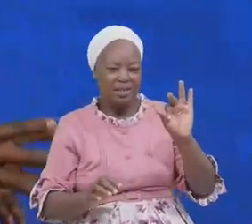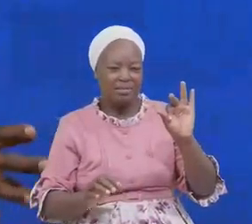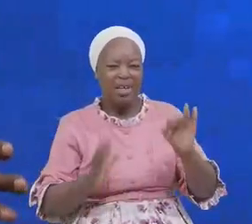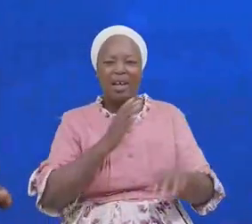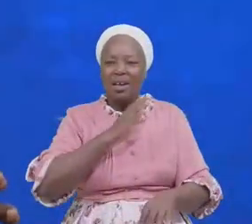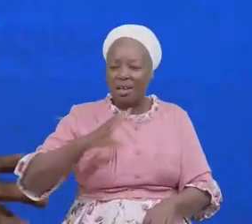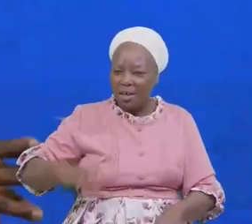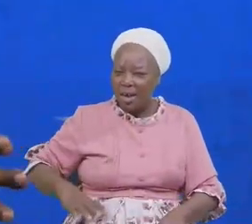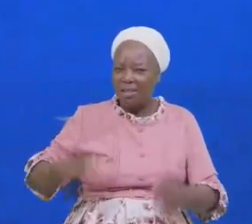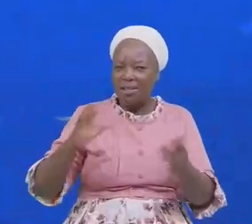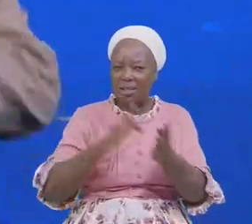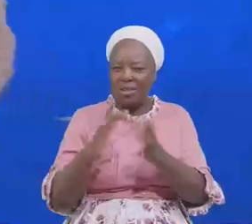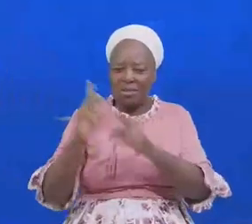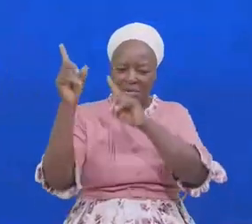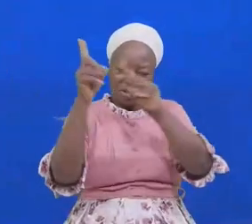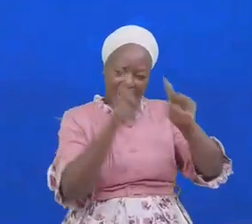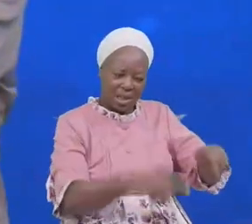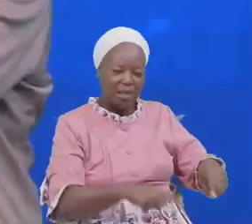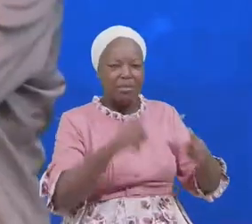Jésus-Christ était en ville.